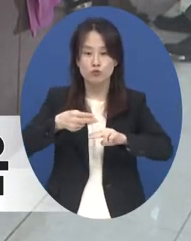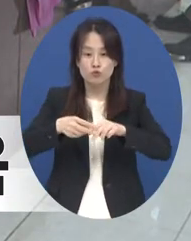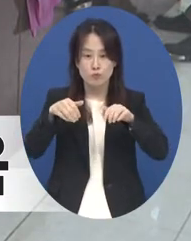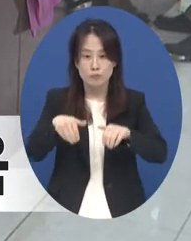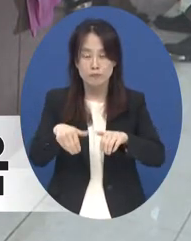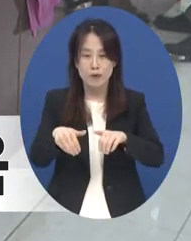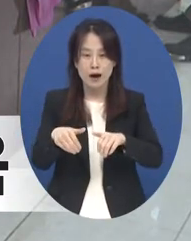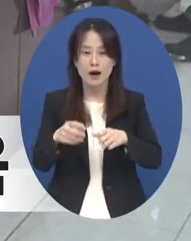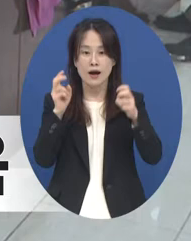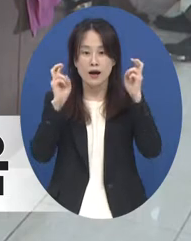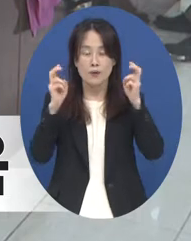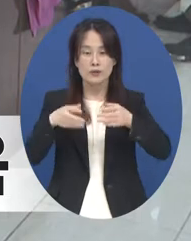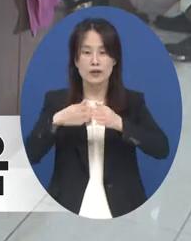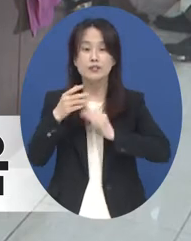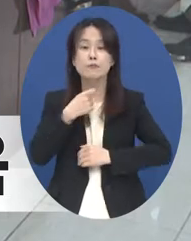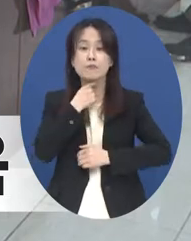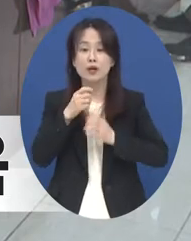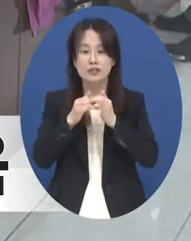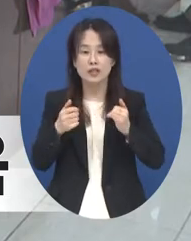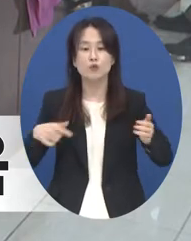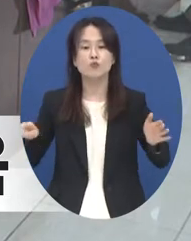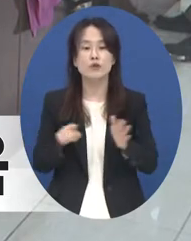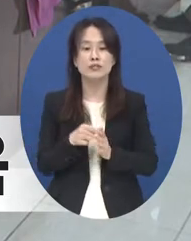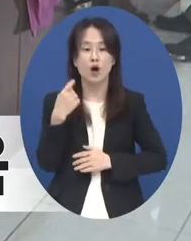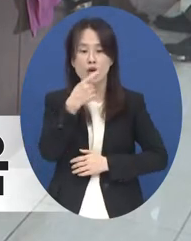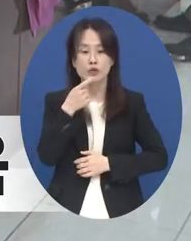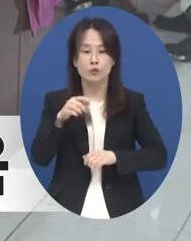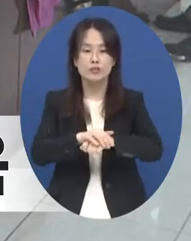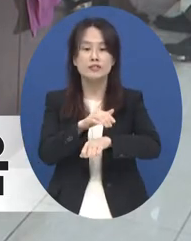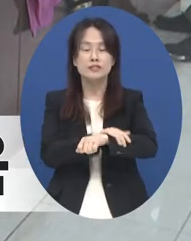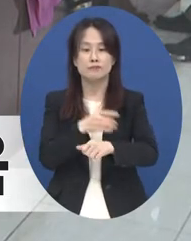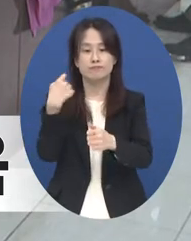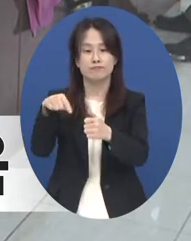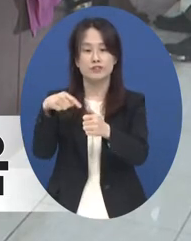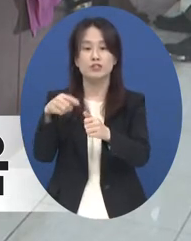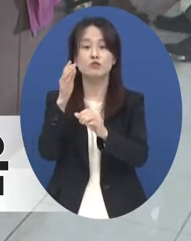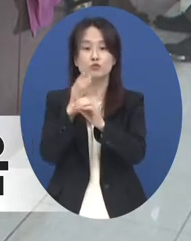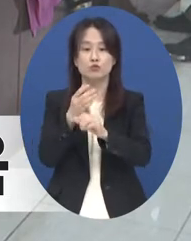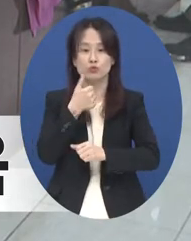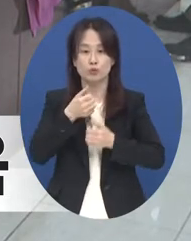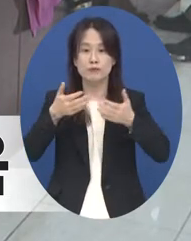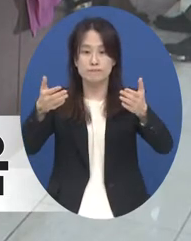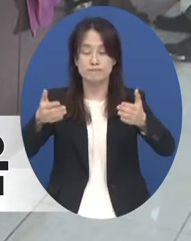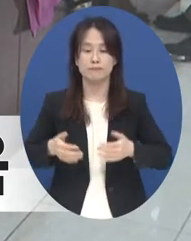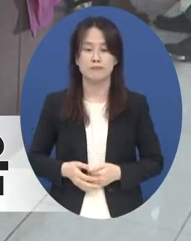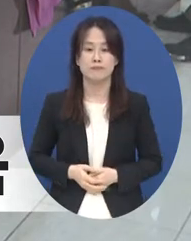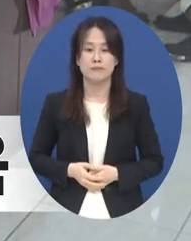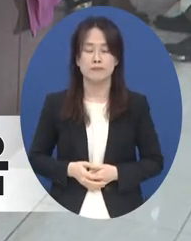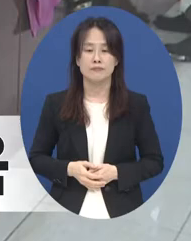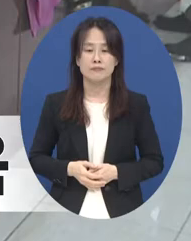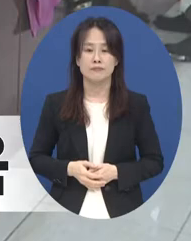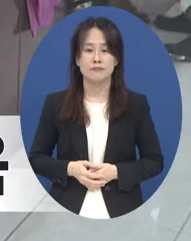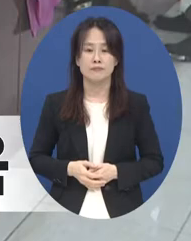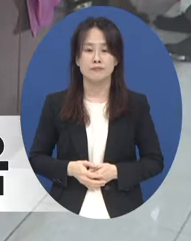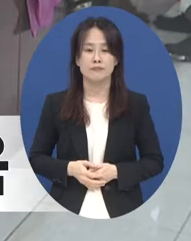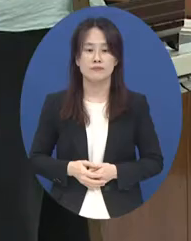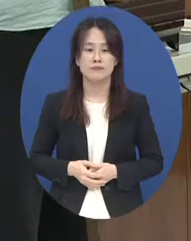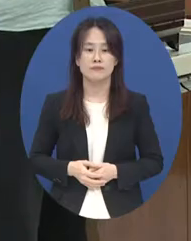창업을 꿈꾸는 예비 창업자들을 위해 이론과 실습 교육을 진행하고 있습니다. 구영슬 기자가 현장 취재했습니다.